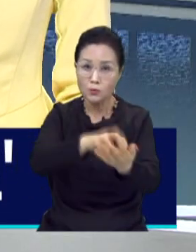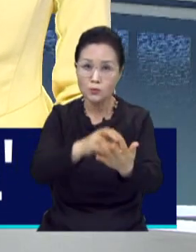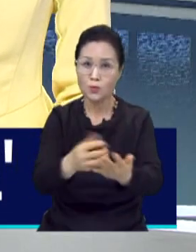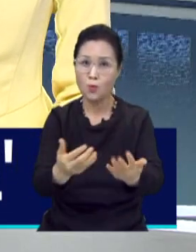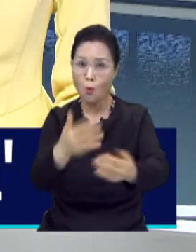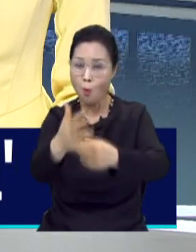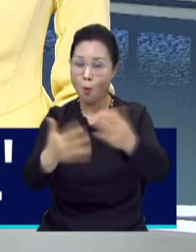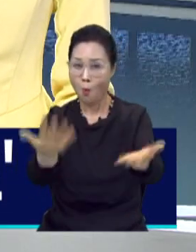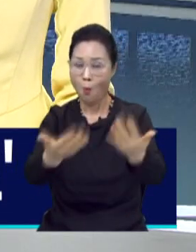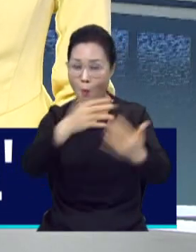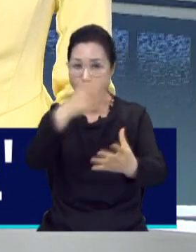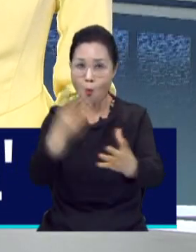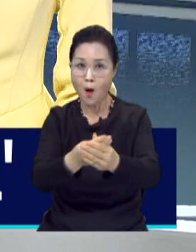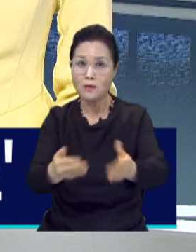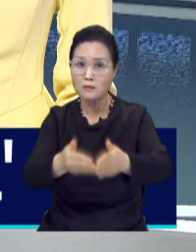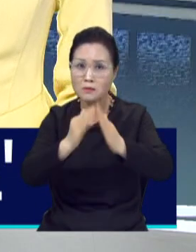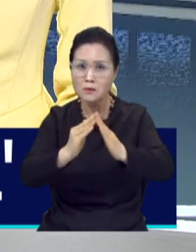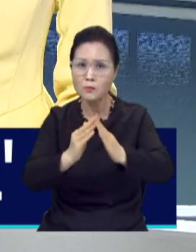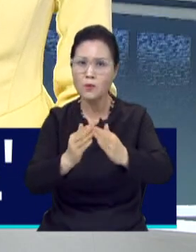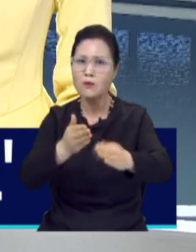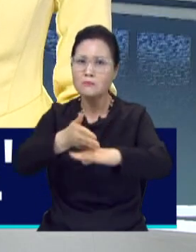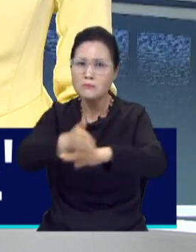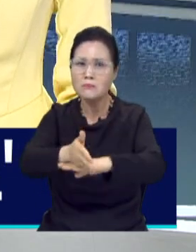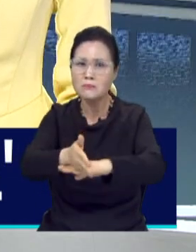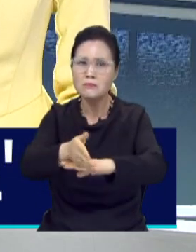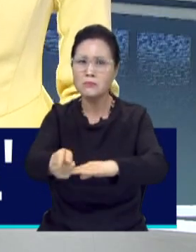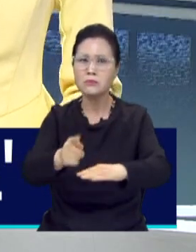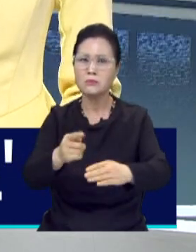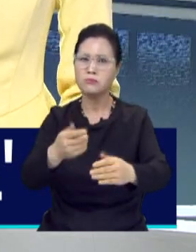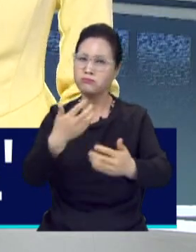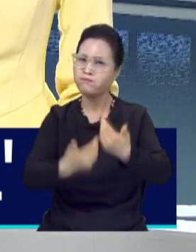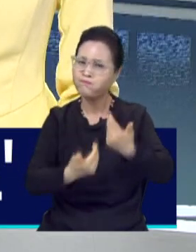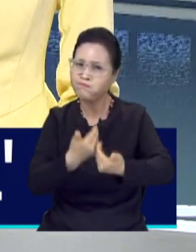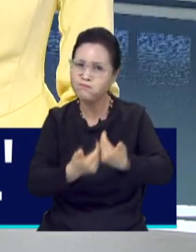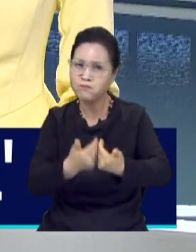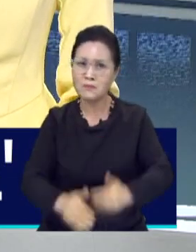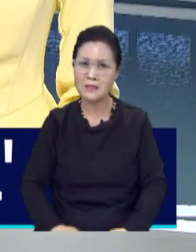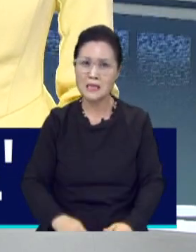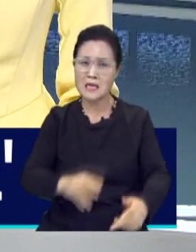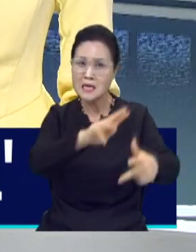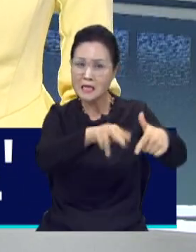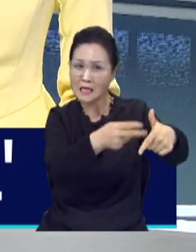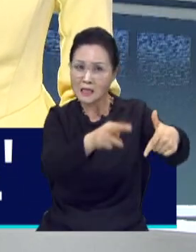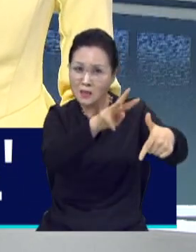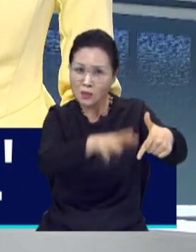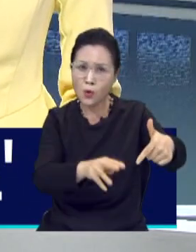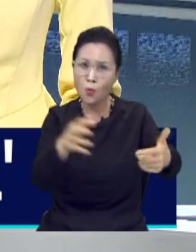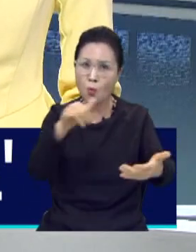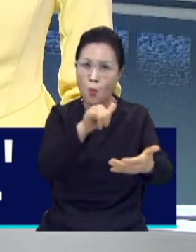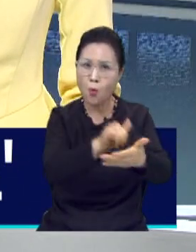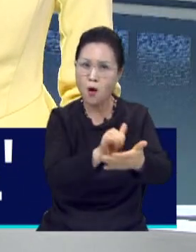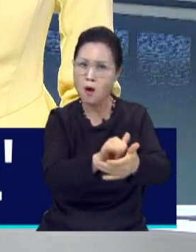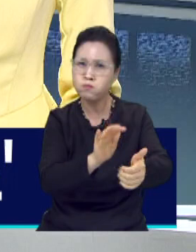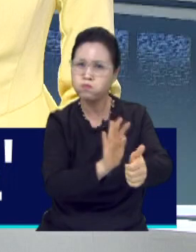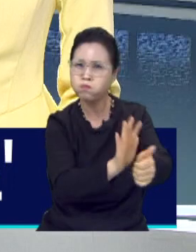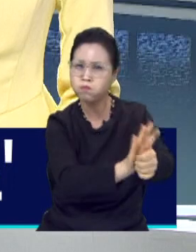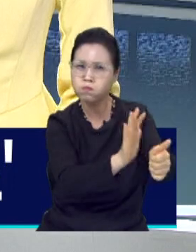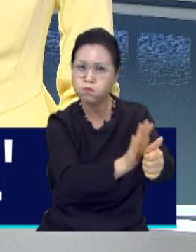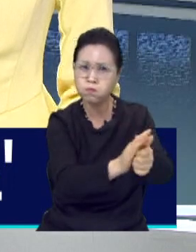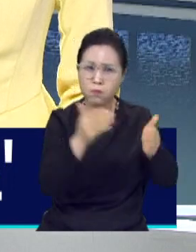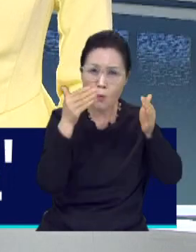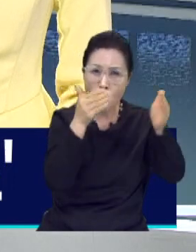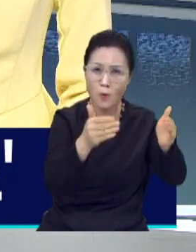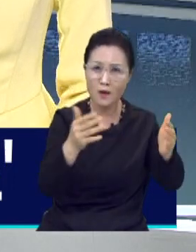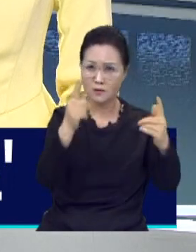후폭풍이 심상치 않습니다. 저희 KNN 단독 보도 오늘도 이어가겠습니다. 인천공항 밀어주기에 올인한 국토부는 가덕신공항의